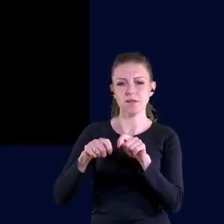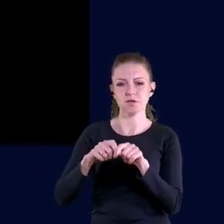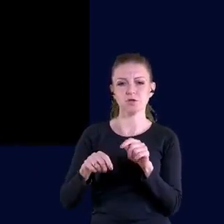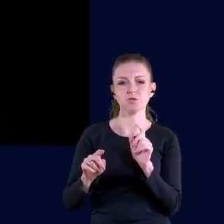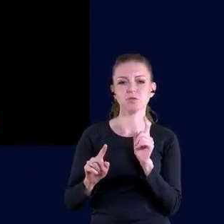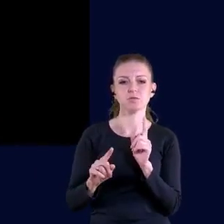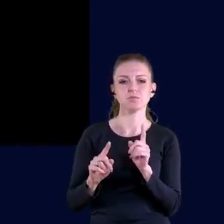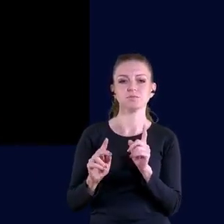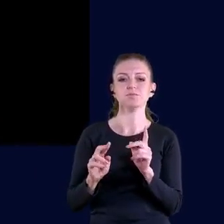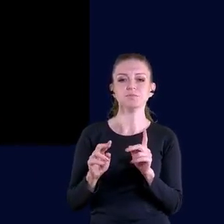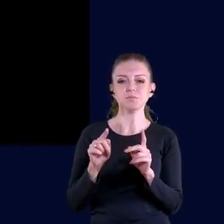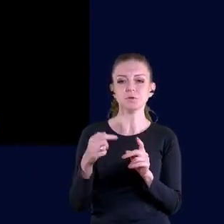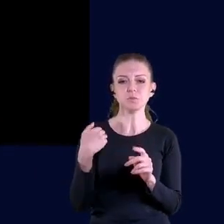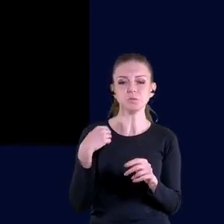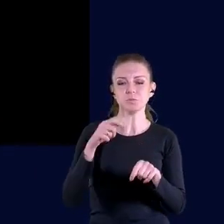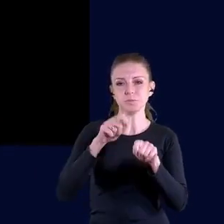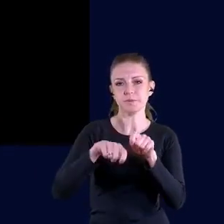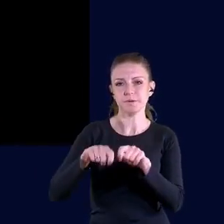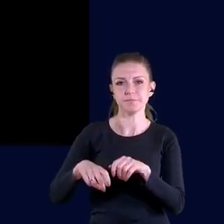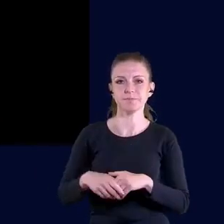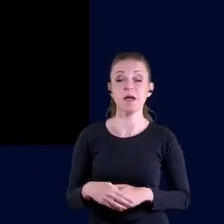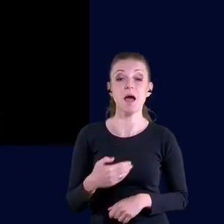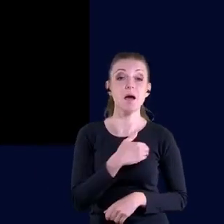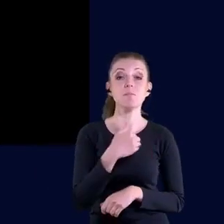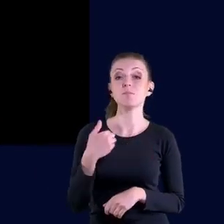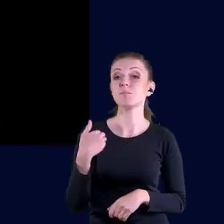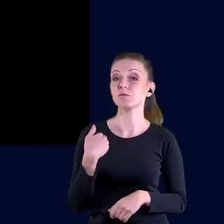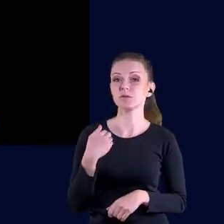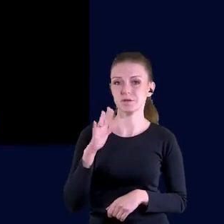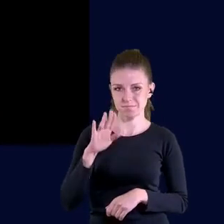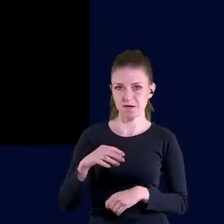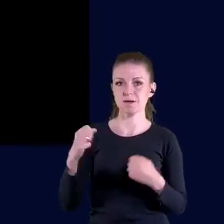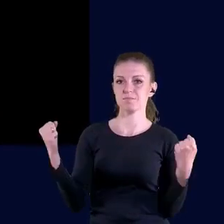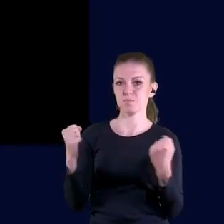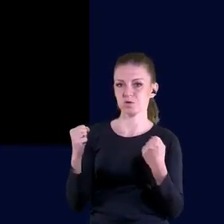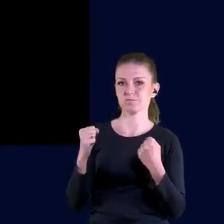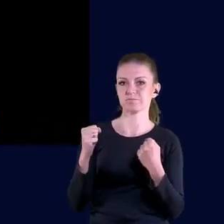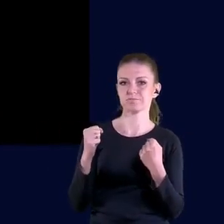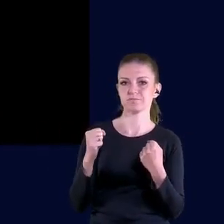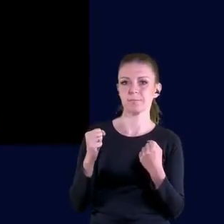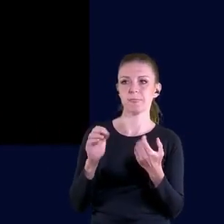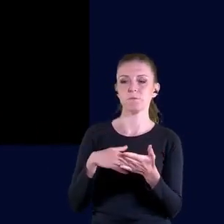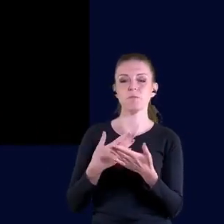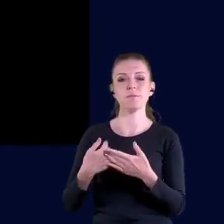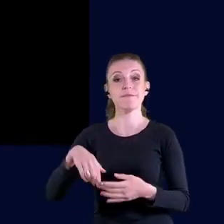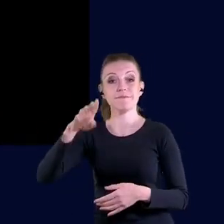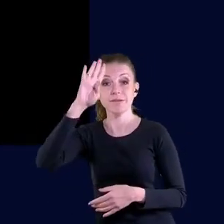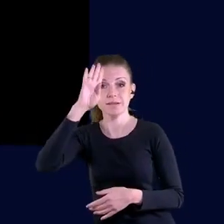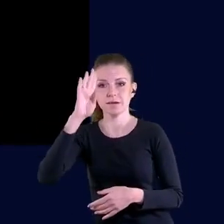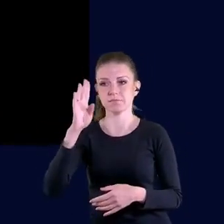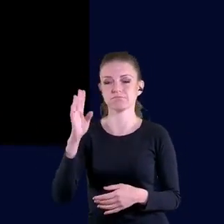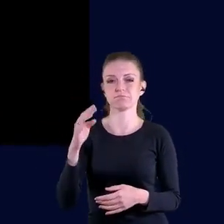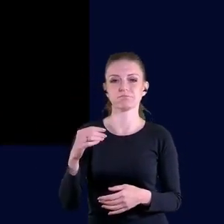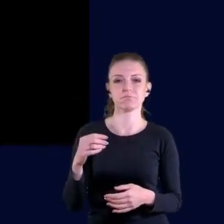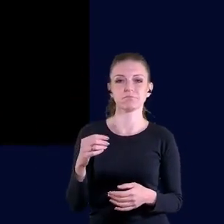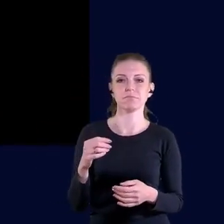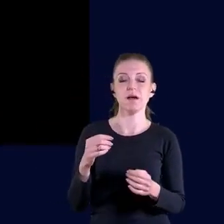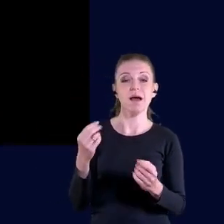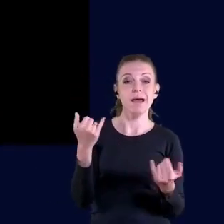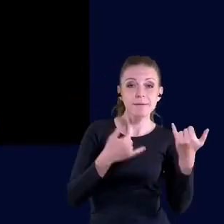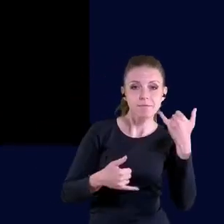i okazuje się że że Polska No masz swoje silne strony tak nasza fizyka czy astronomia czy Chemia jest